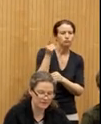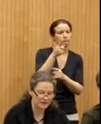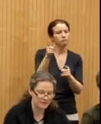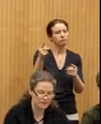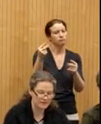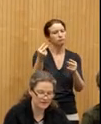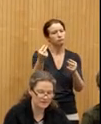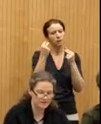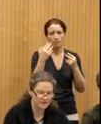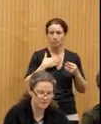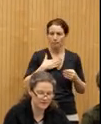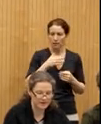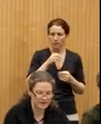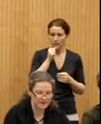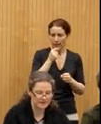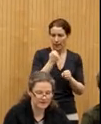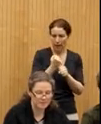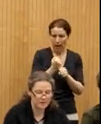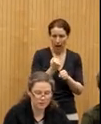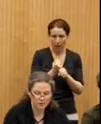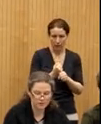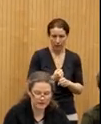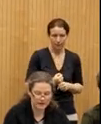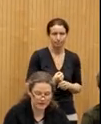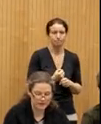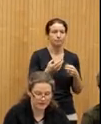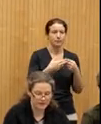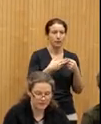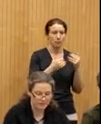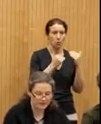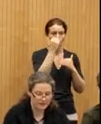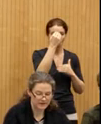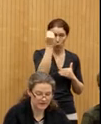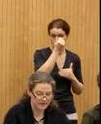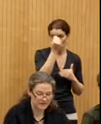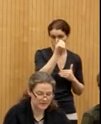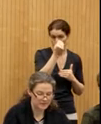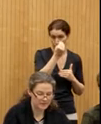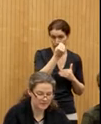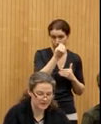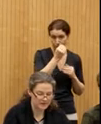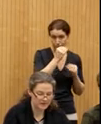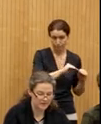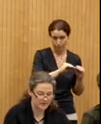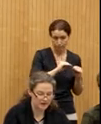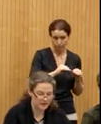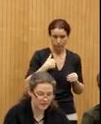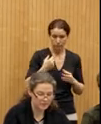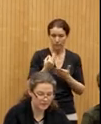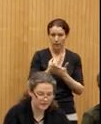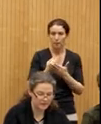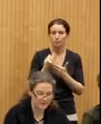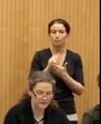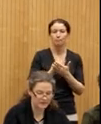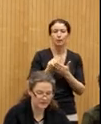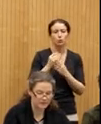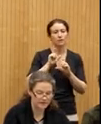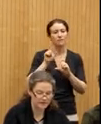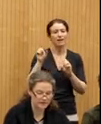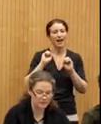meines Erfahrungsschatzes zu geben. Denn neben der Hochschullehre wirke ich als Bildungsfachkraft auch in